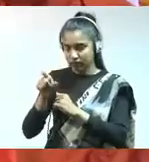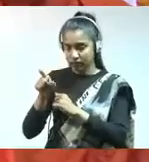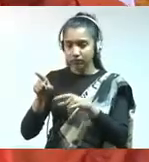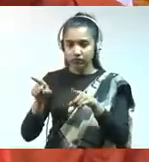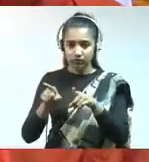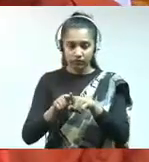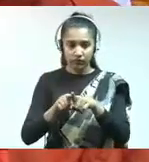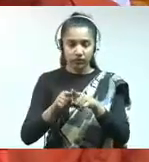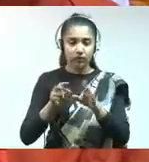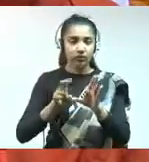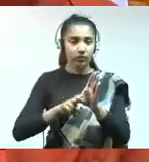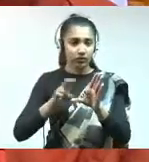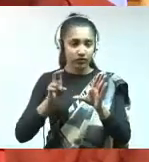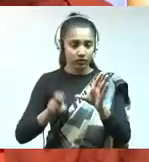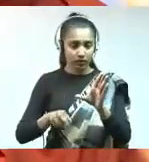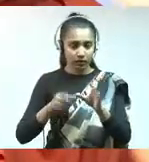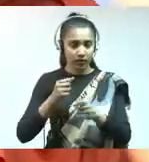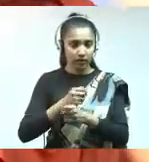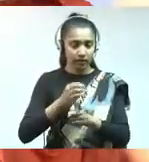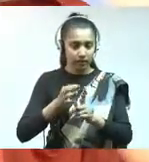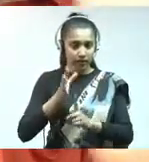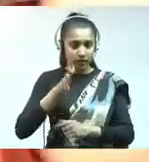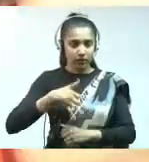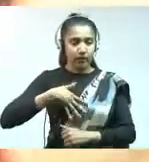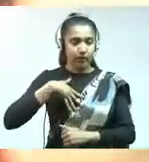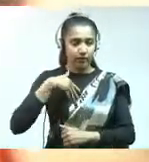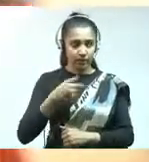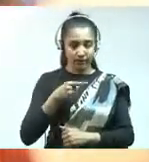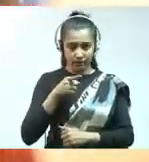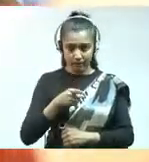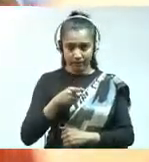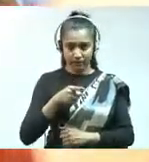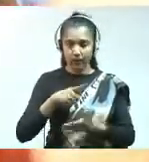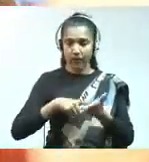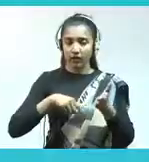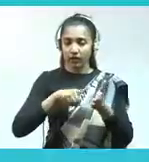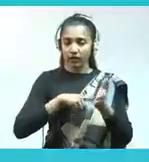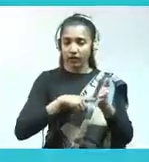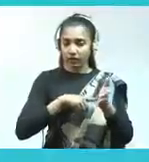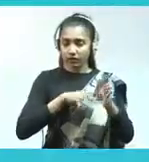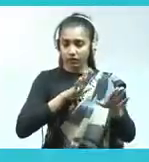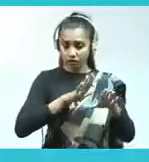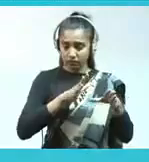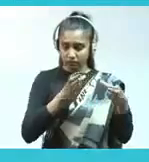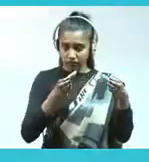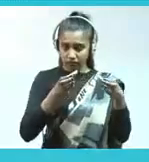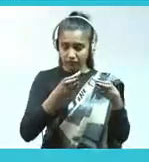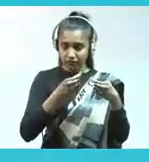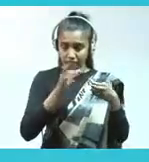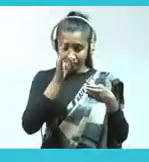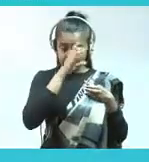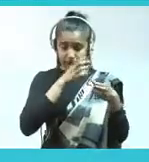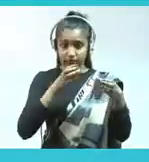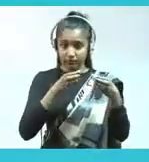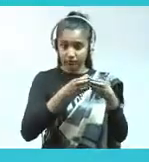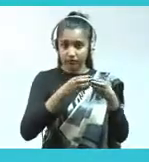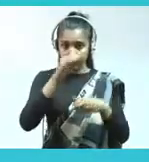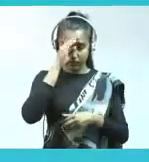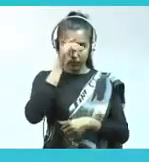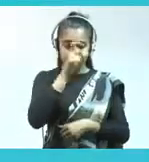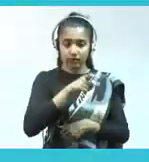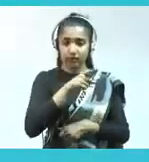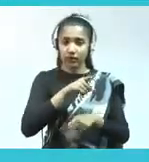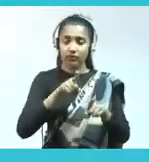හිටපු ජනාධිපතිතුමා ප්‍රමුඛ දේශපාලන පක්ෂ නායකවරුනි,